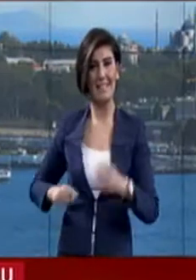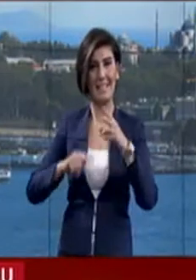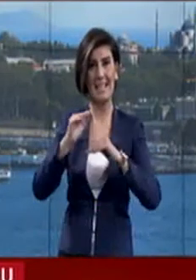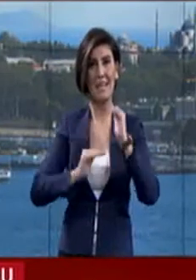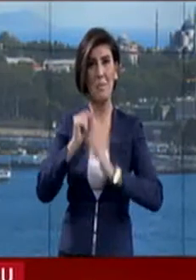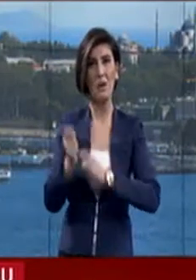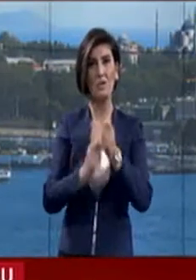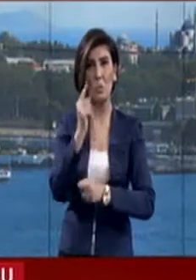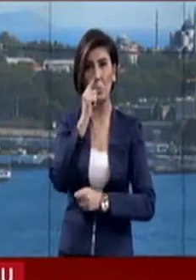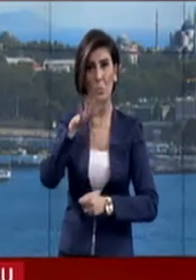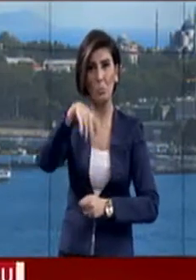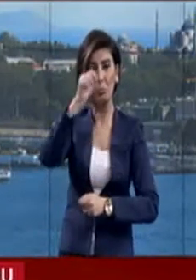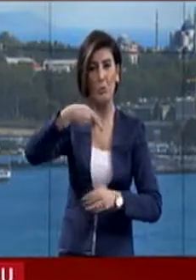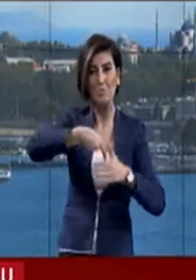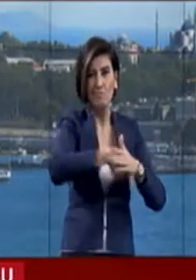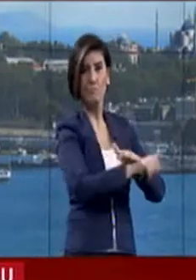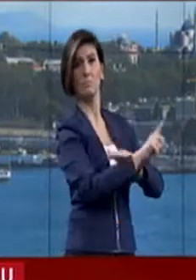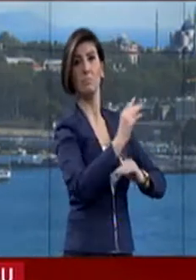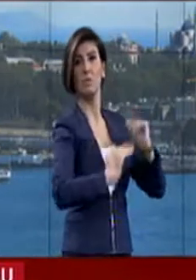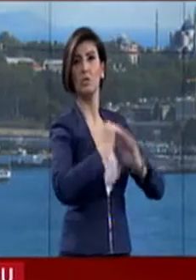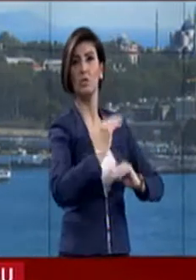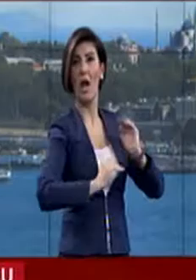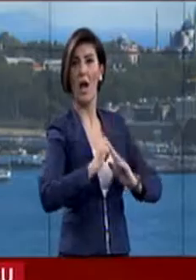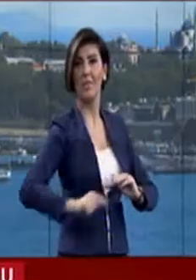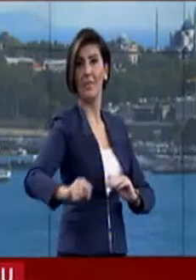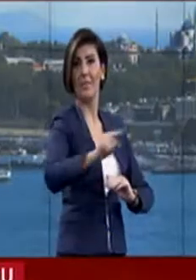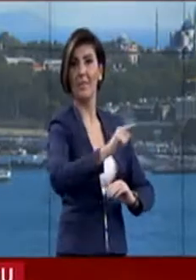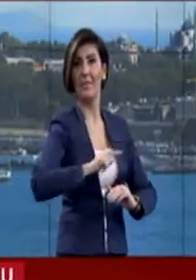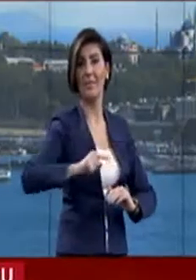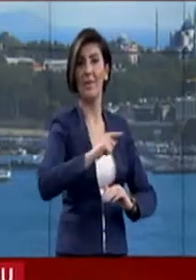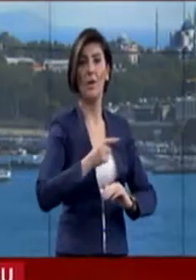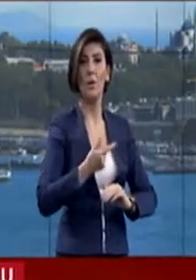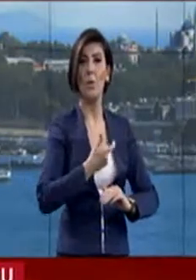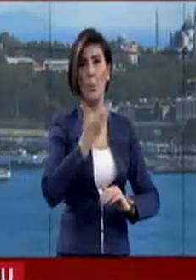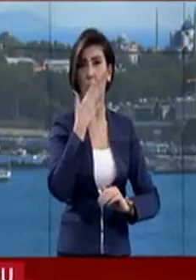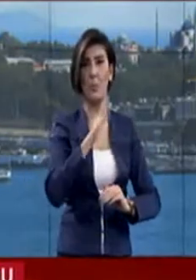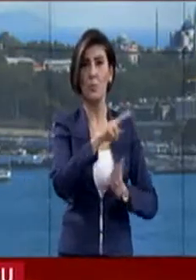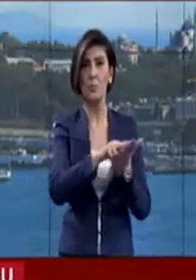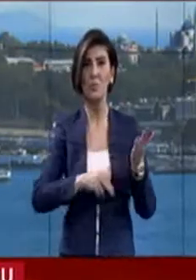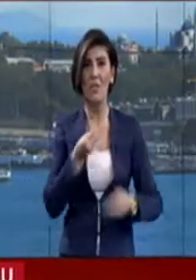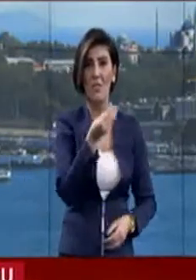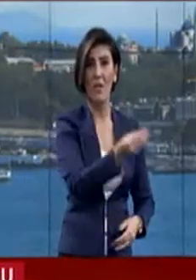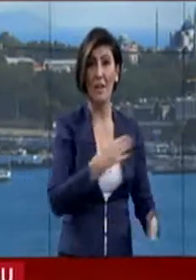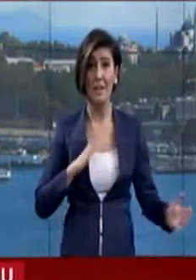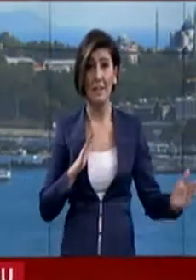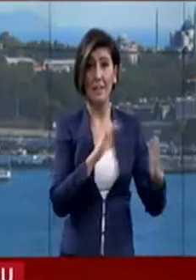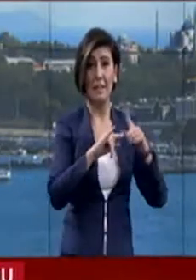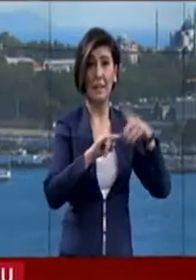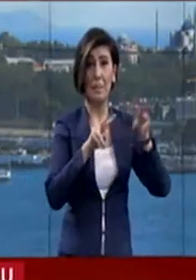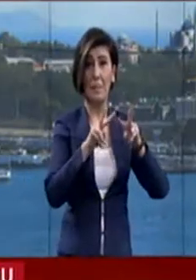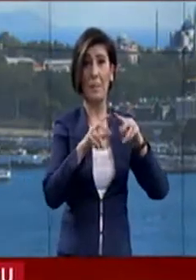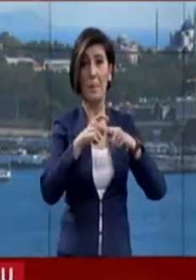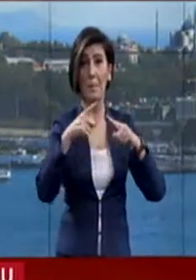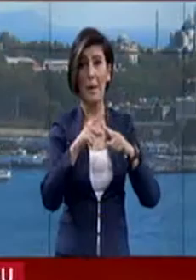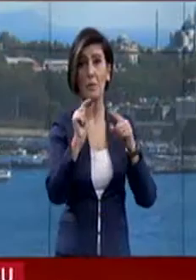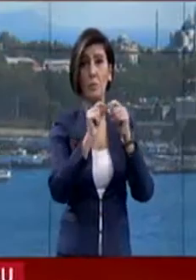Belediyesi'nin imar işleri müdürlüğüne sızarak inşaatlara usulsüz şekilde ruhsat verdikleri, karşılığında himmet, burs, kurban